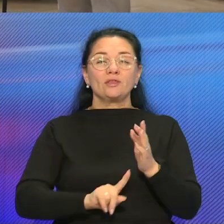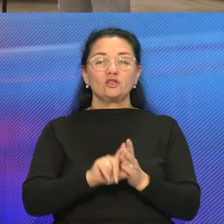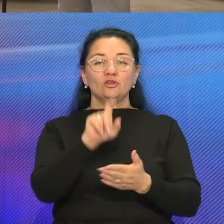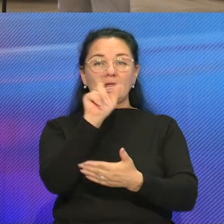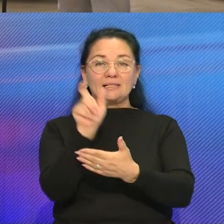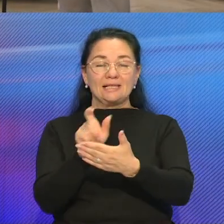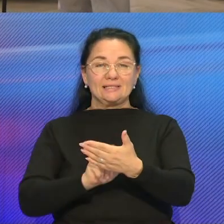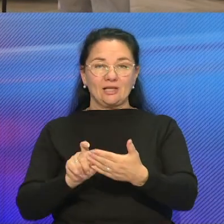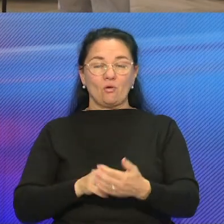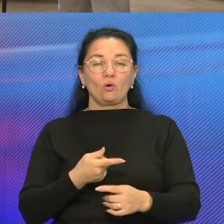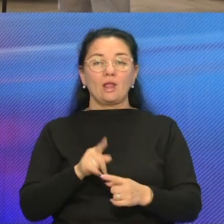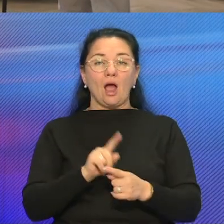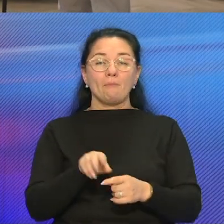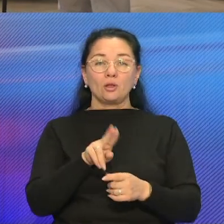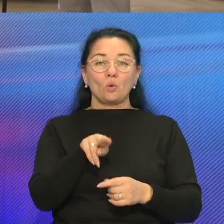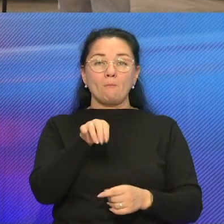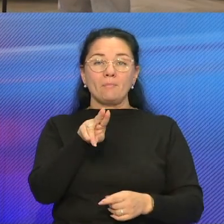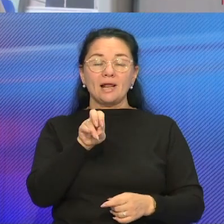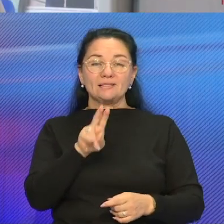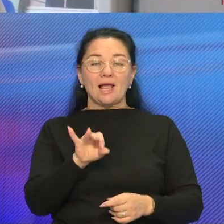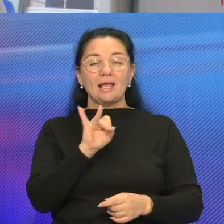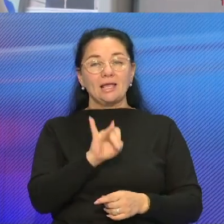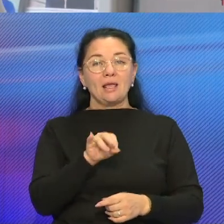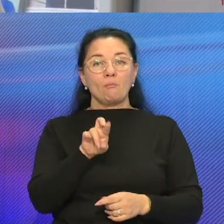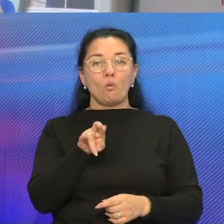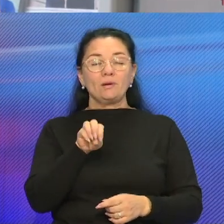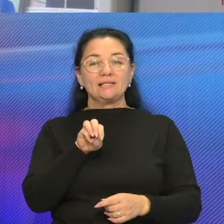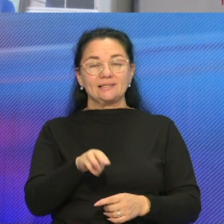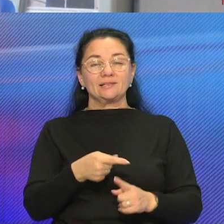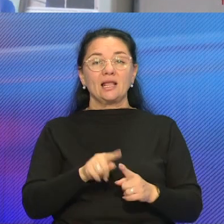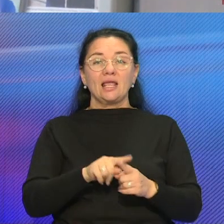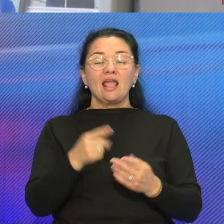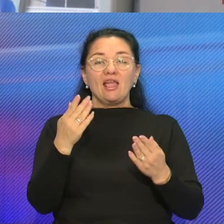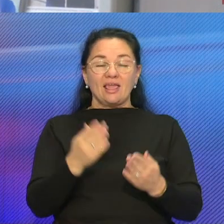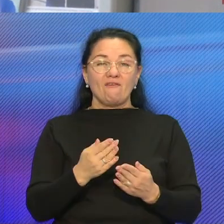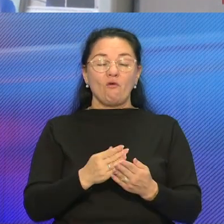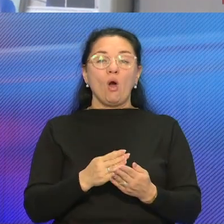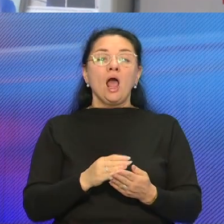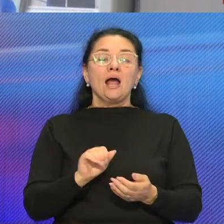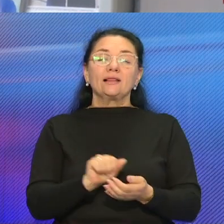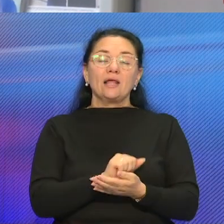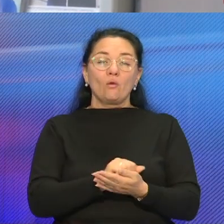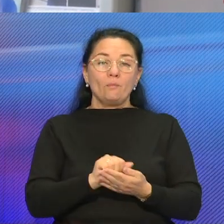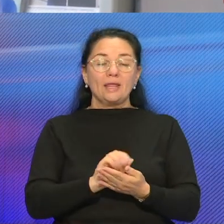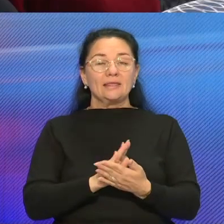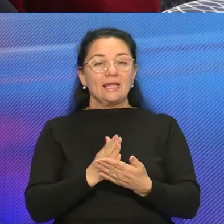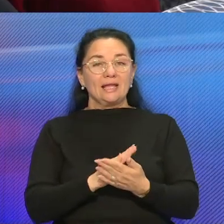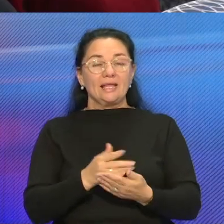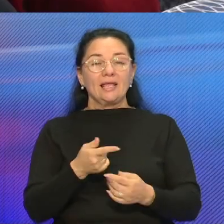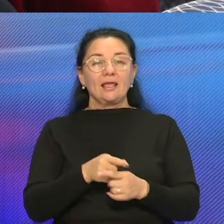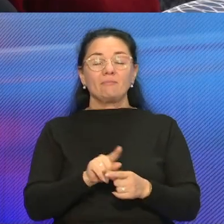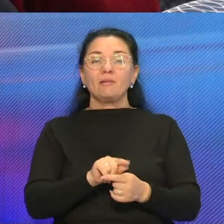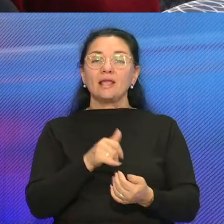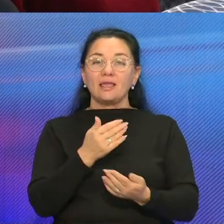а признанні отрымав як празаік, публіцист і есэіст. Яго нарэсы і документальныя аповісті вулучаюцца індэвідуальным стылем і